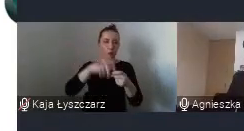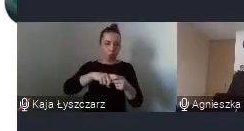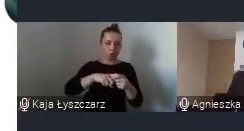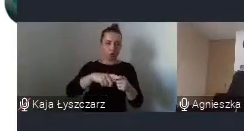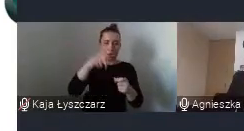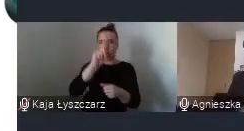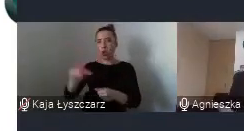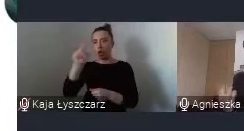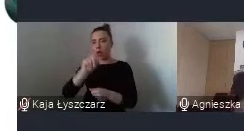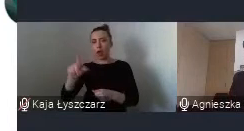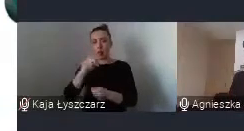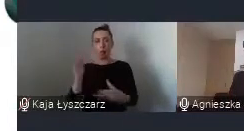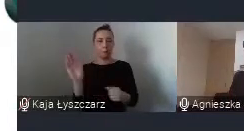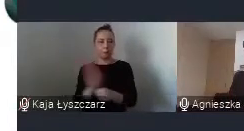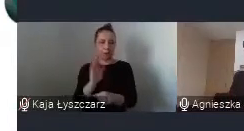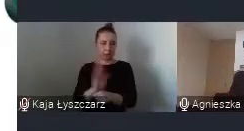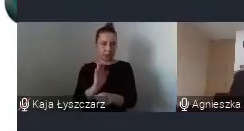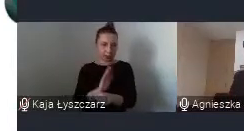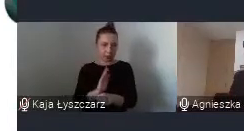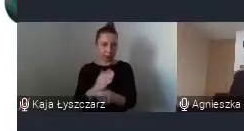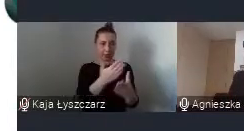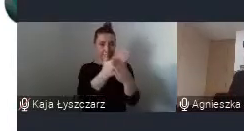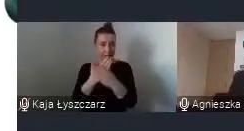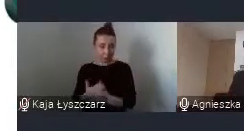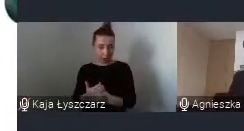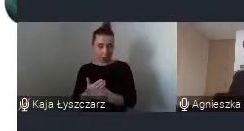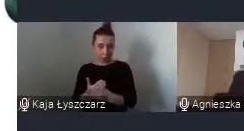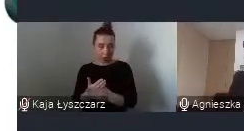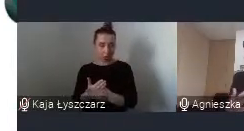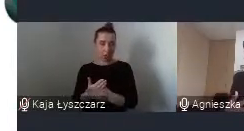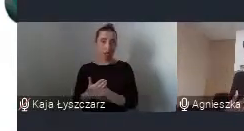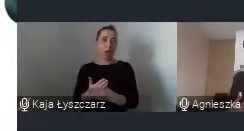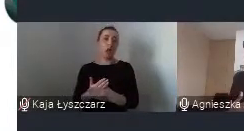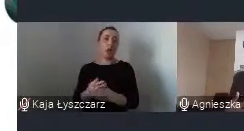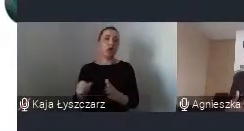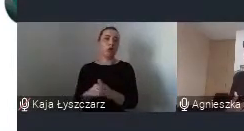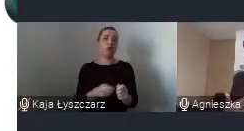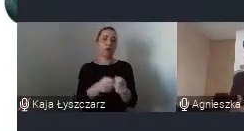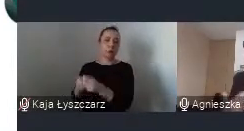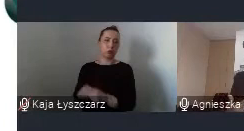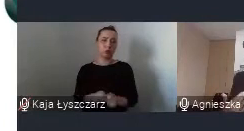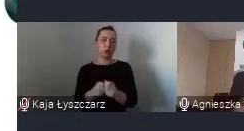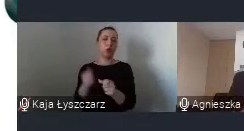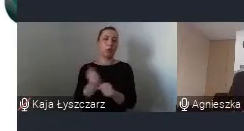do lokalnych pracodawców, wciągać ich do wspólnego pracowania nad zmianą zachowań